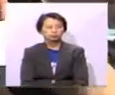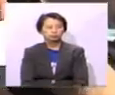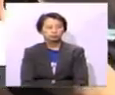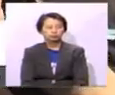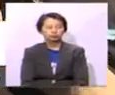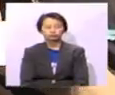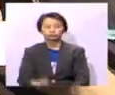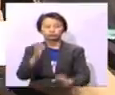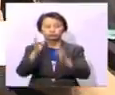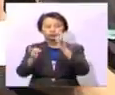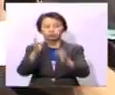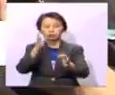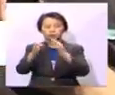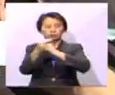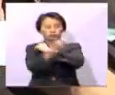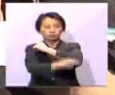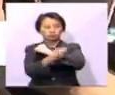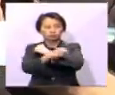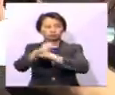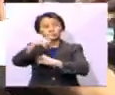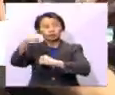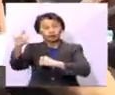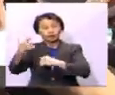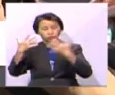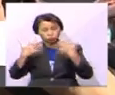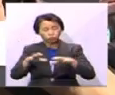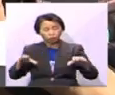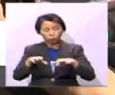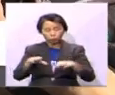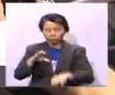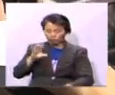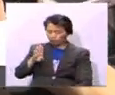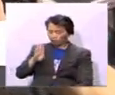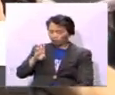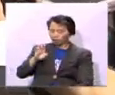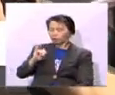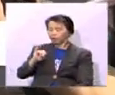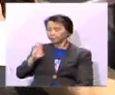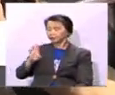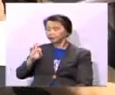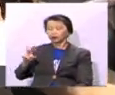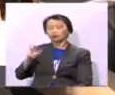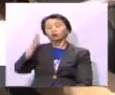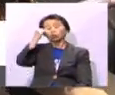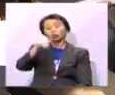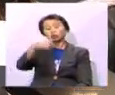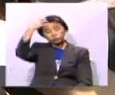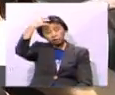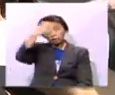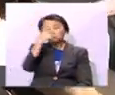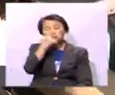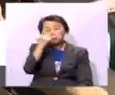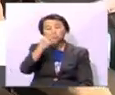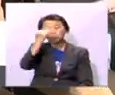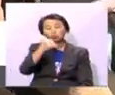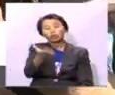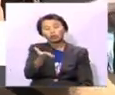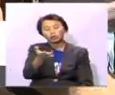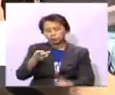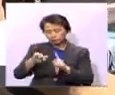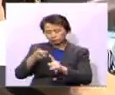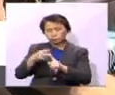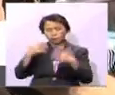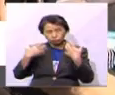Kalau negeri-negeri lain dapat melaksanakan perkara tersebut, kenapa Selangor harus berbeza? Negeri Pulau Pinang